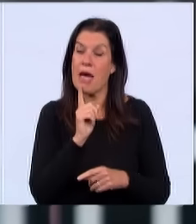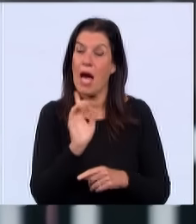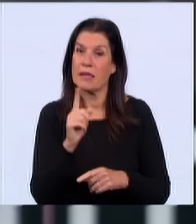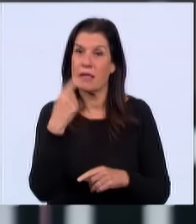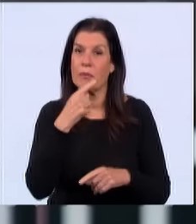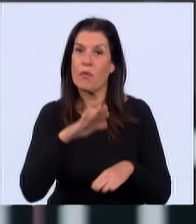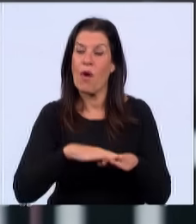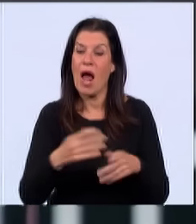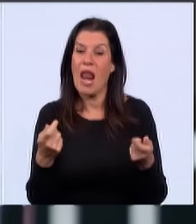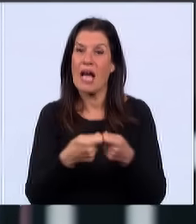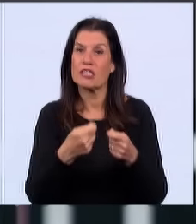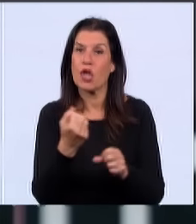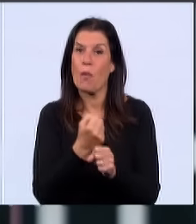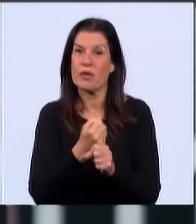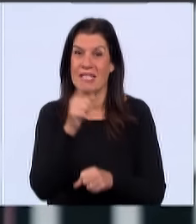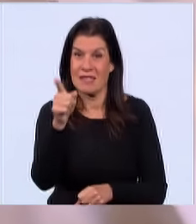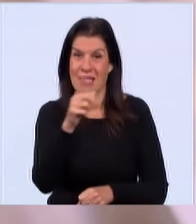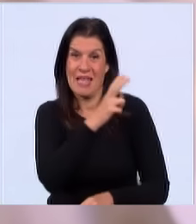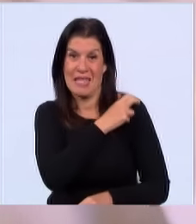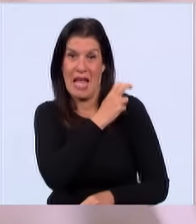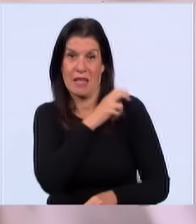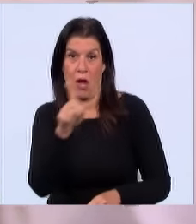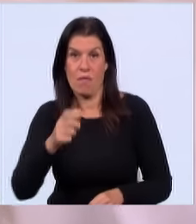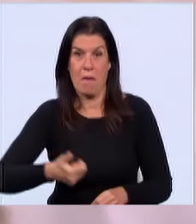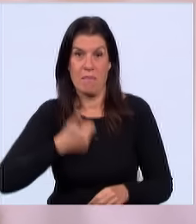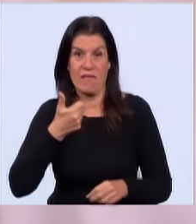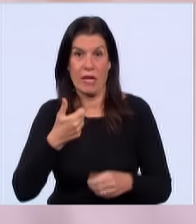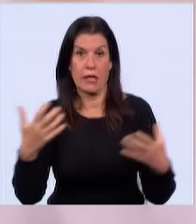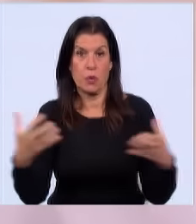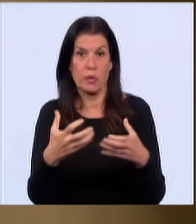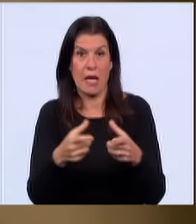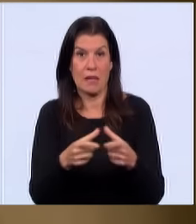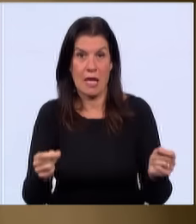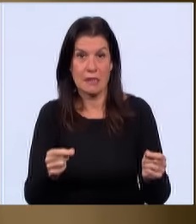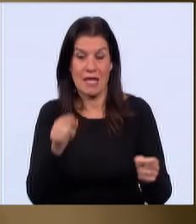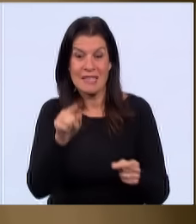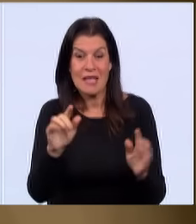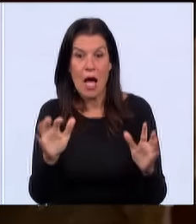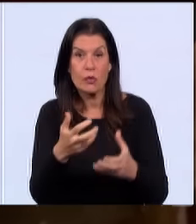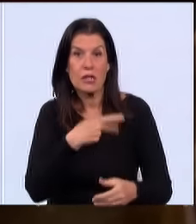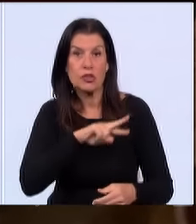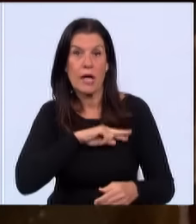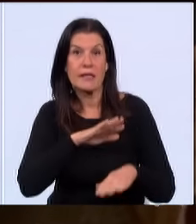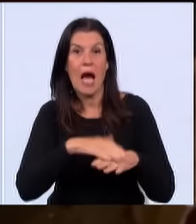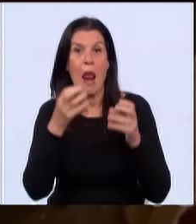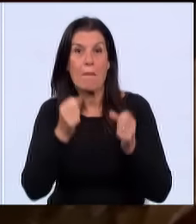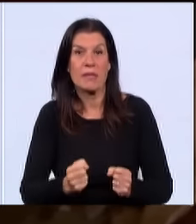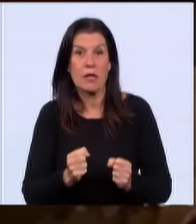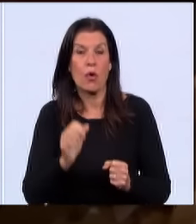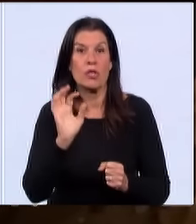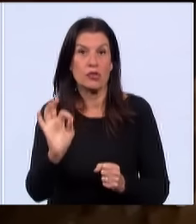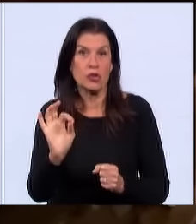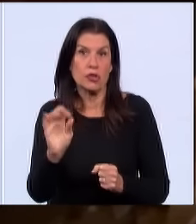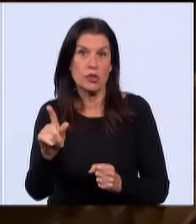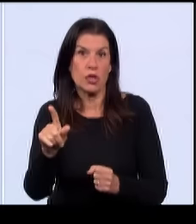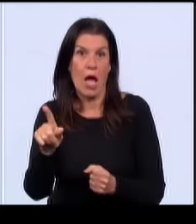זהו תת אלוף אבי רוזנפלד, מפקד אוגדת עזה, האוגדה שאחראית על ביטחון יישובי העוטף, האיש שהיה אמור להזהיר את יישובי